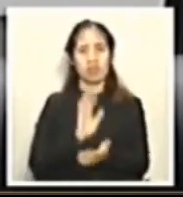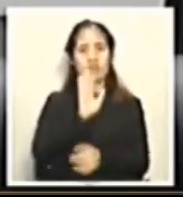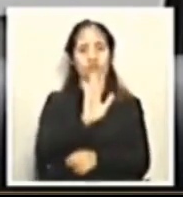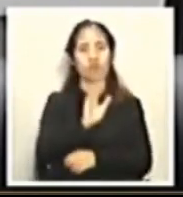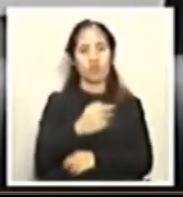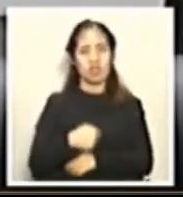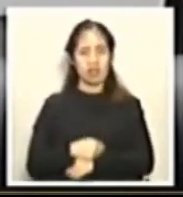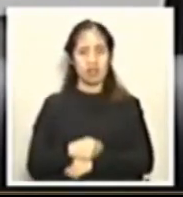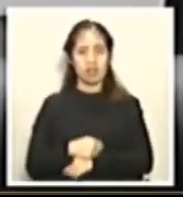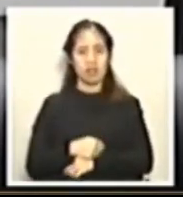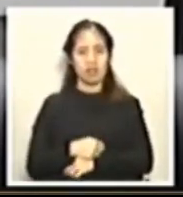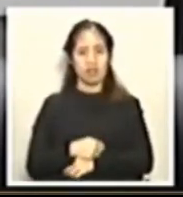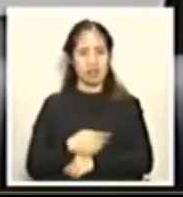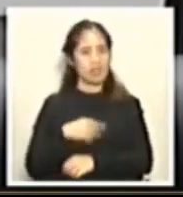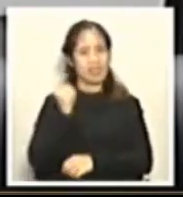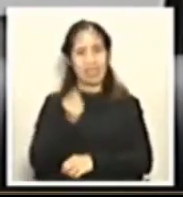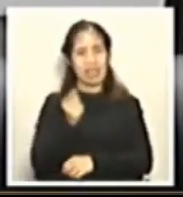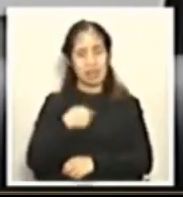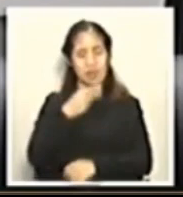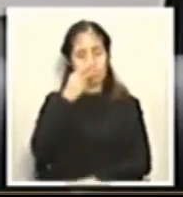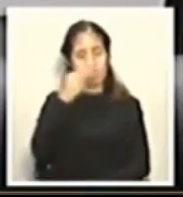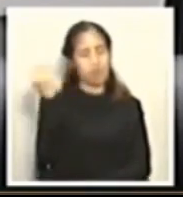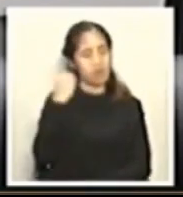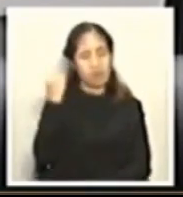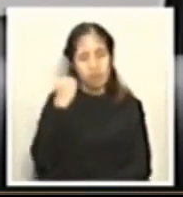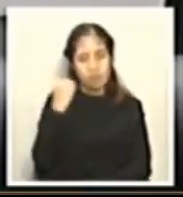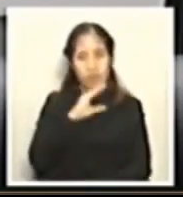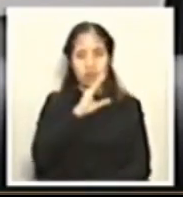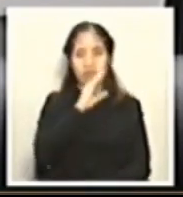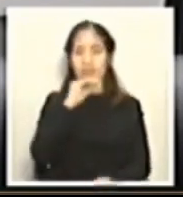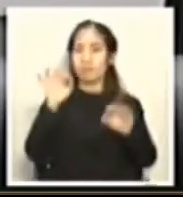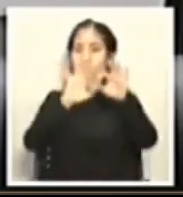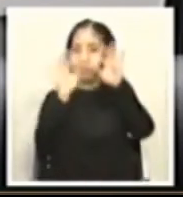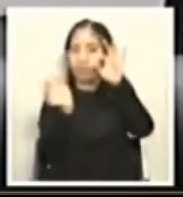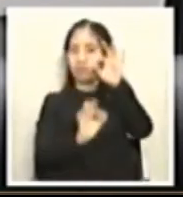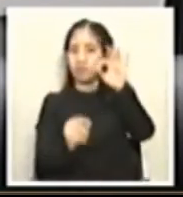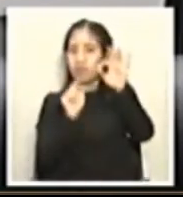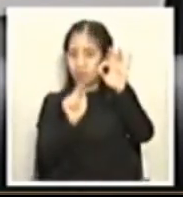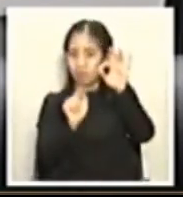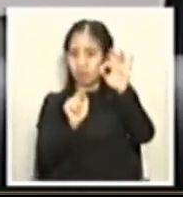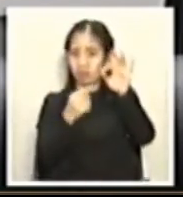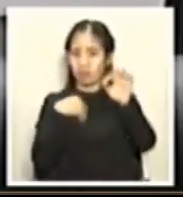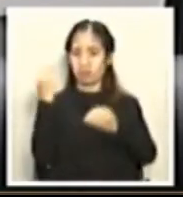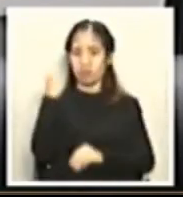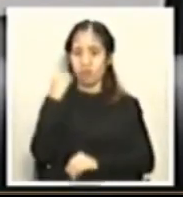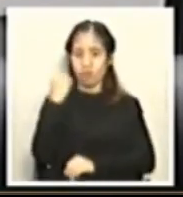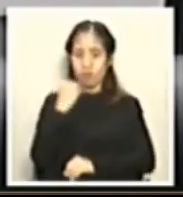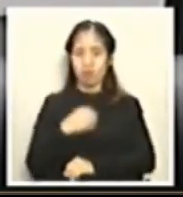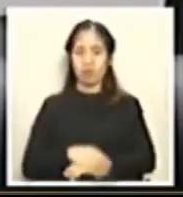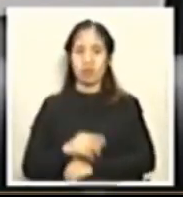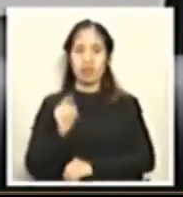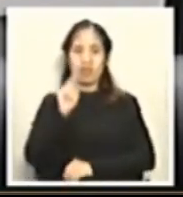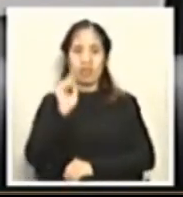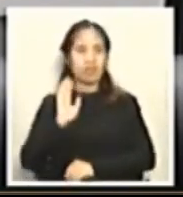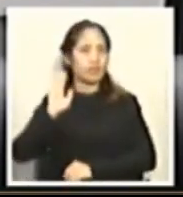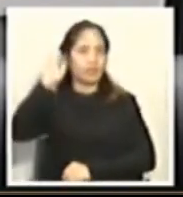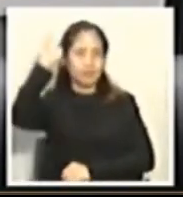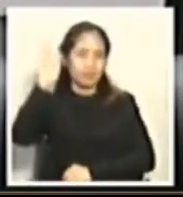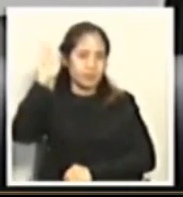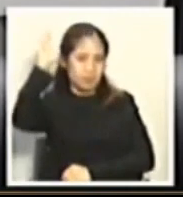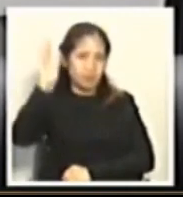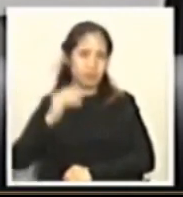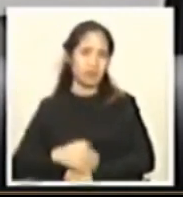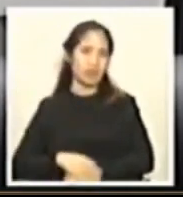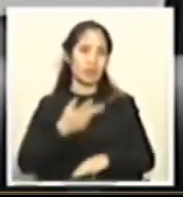และแน่นอนที่สุดผมเห็นว่าหลายครั้งพอใส่ประโยคนี้เข้าไปเนี่ยหลายครั้งเราก็จะยกมือประท้วงท่านประธ